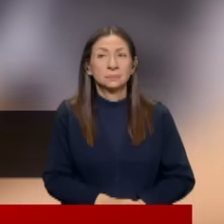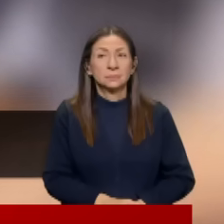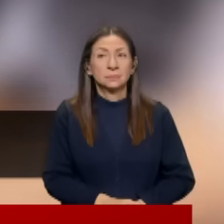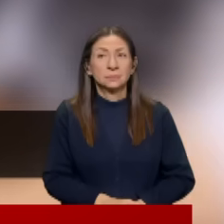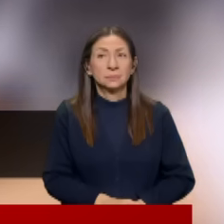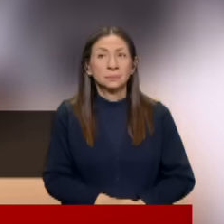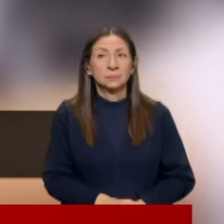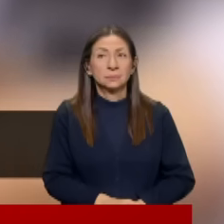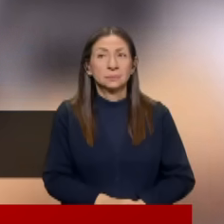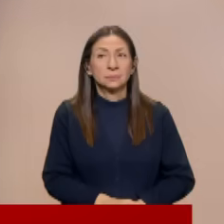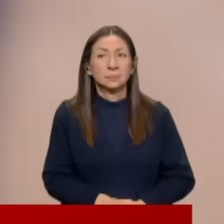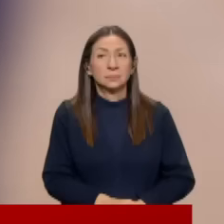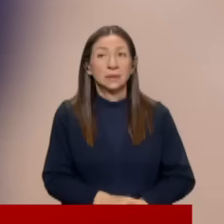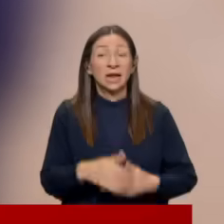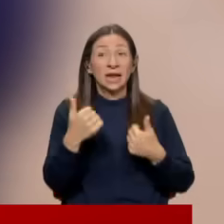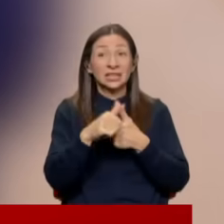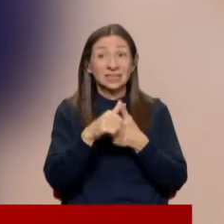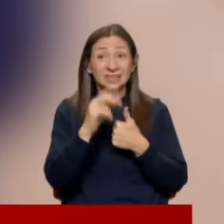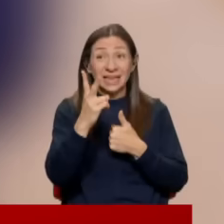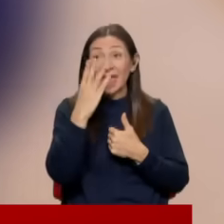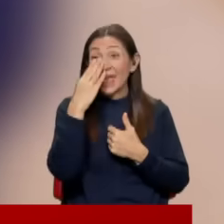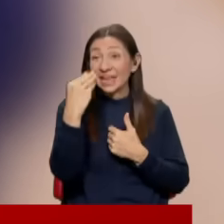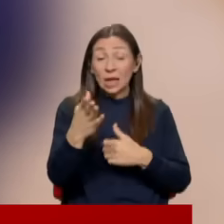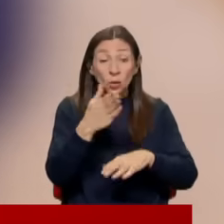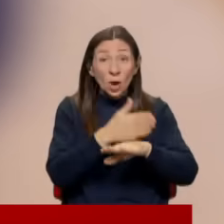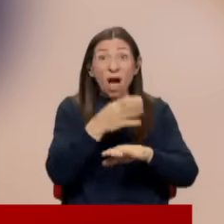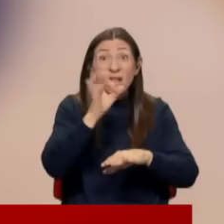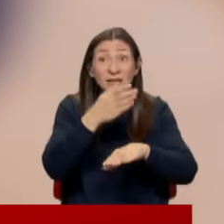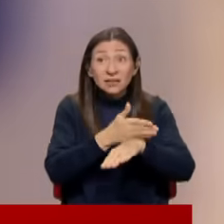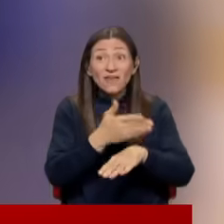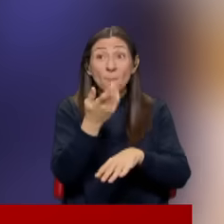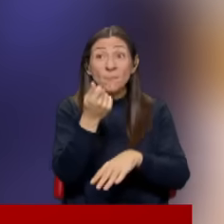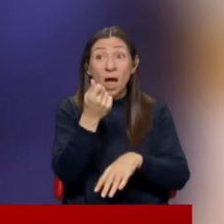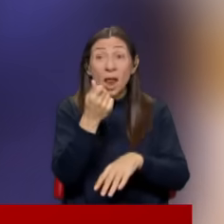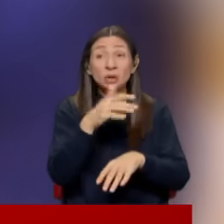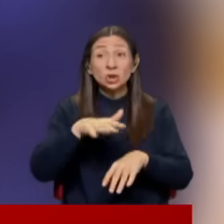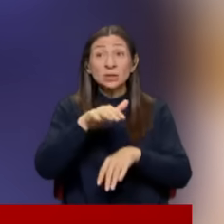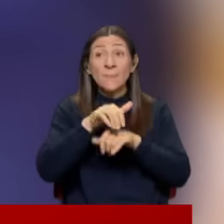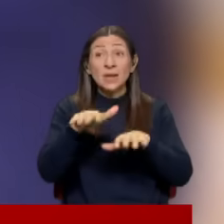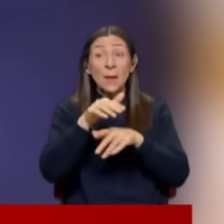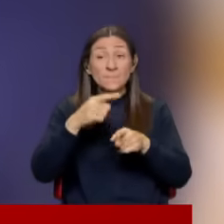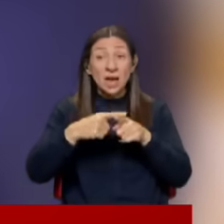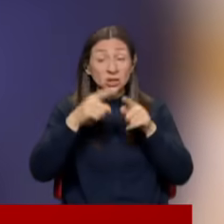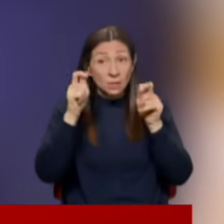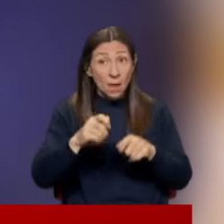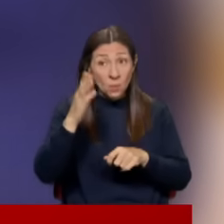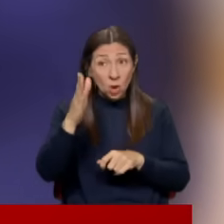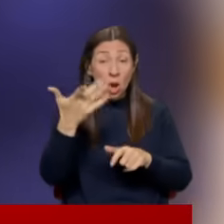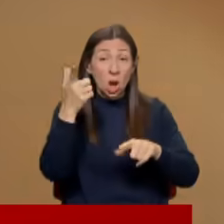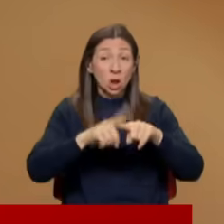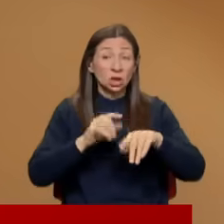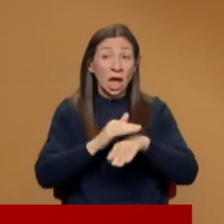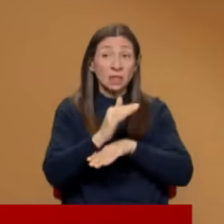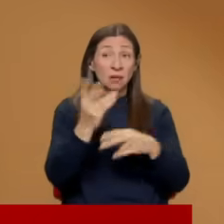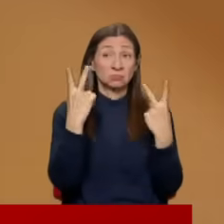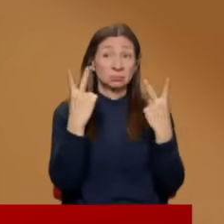Bu kadar hızlı beklemiyordum. Eşinin kendisine hediye ettiği külçe altınlarla ve paralarla sosyal medyada paylaşımlar yapıyor, lüks